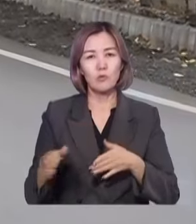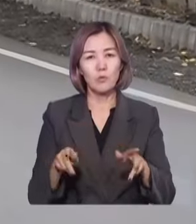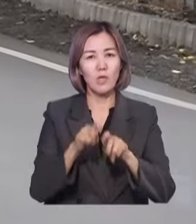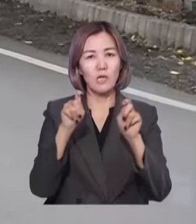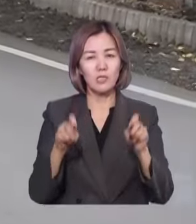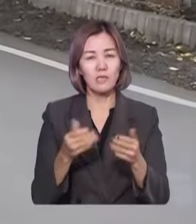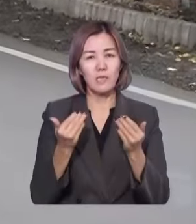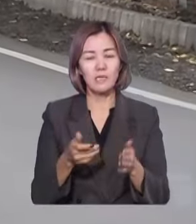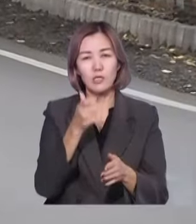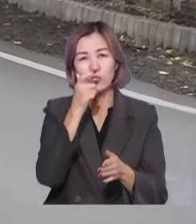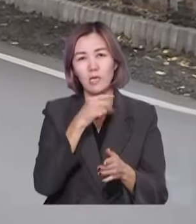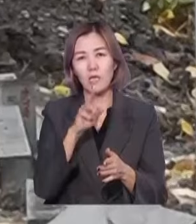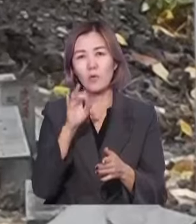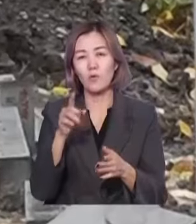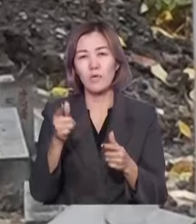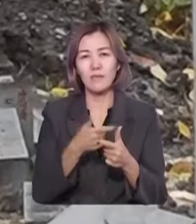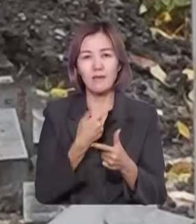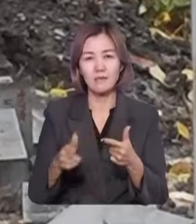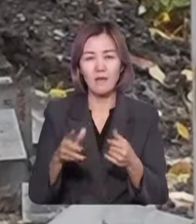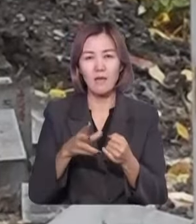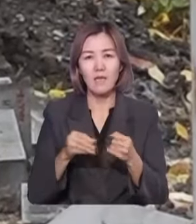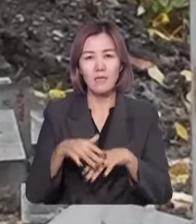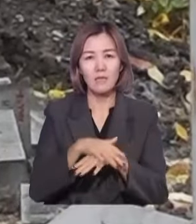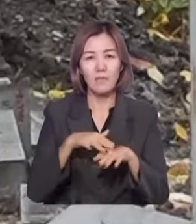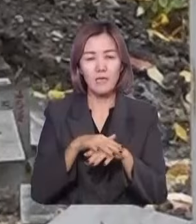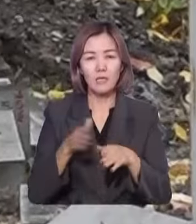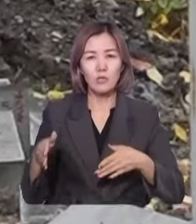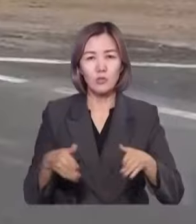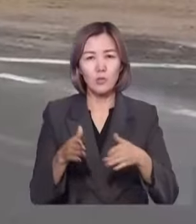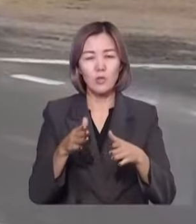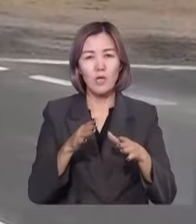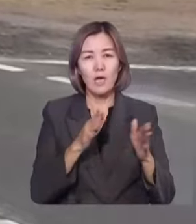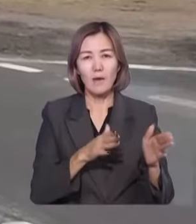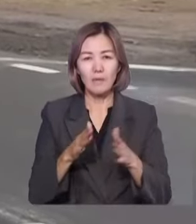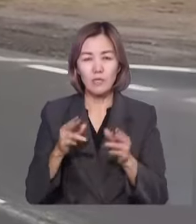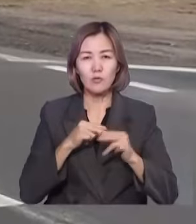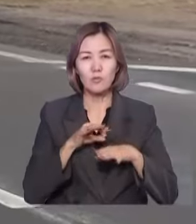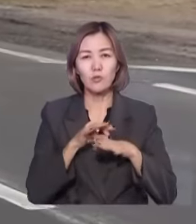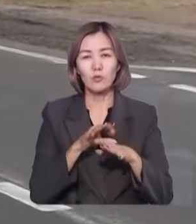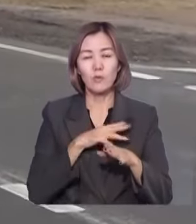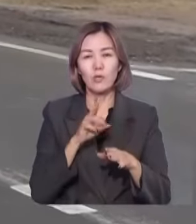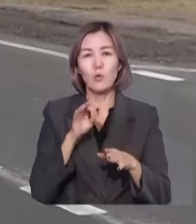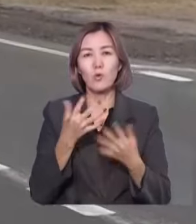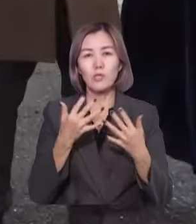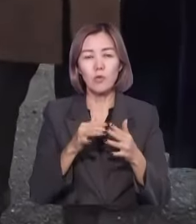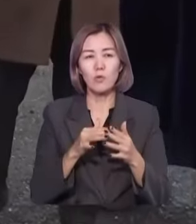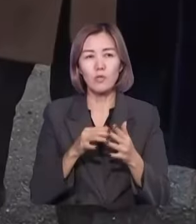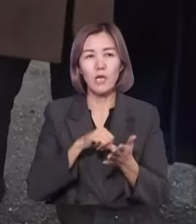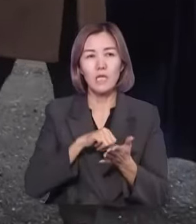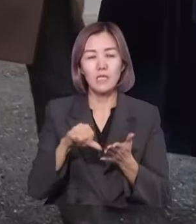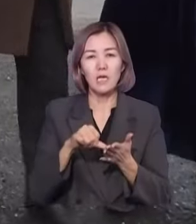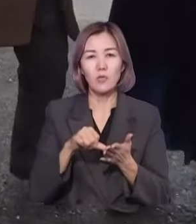Қазір Жаркент пен Қорғас арасындағы елді мекендердің жол бойын абаттандыру жұмыстары жүріп жатыр. Қорғас ауылына тротуар